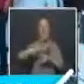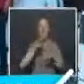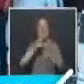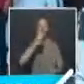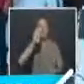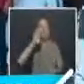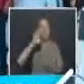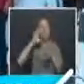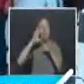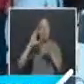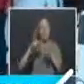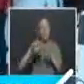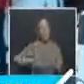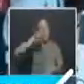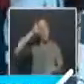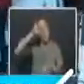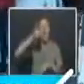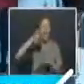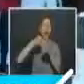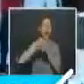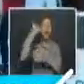מהמנהל עד אחרון הפועלים.